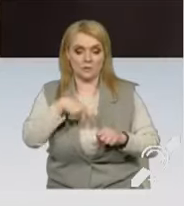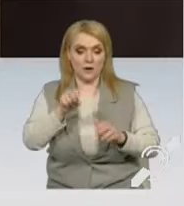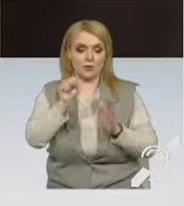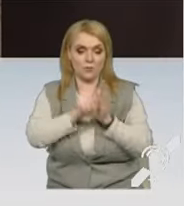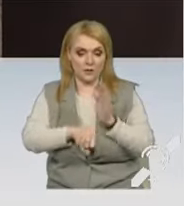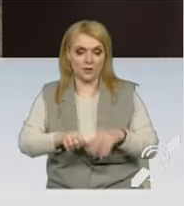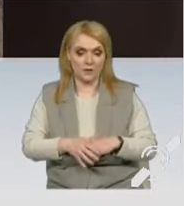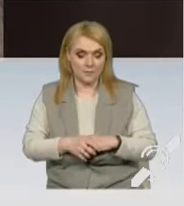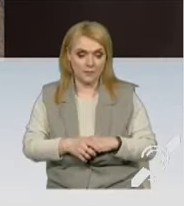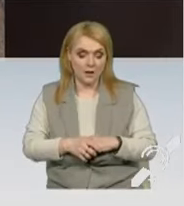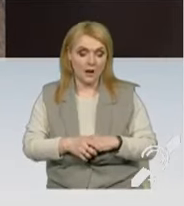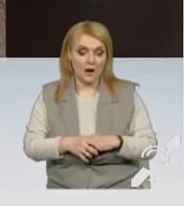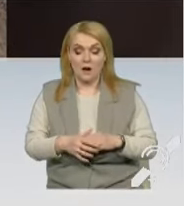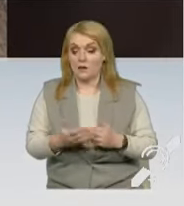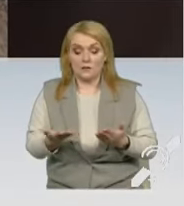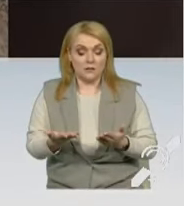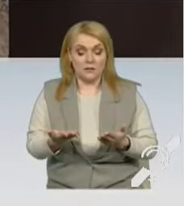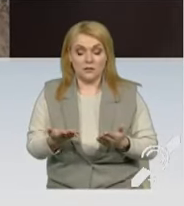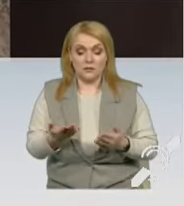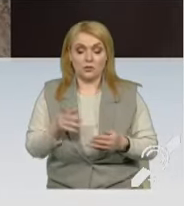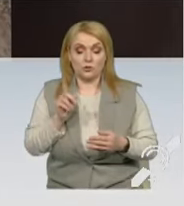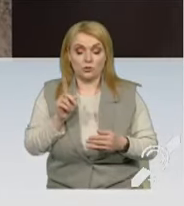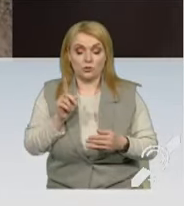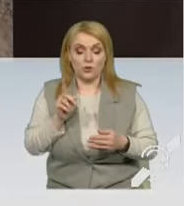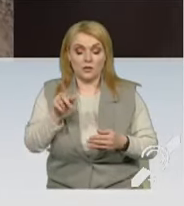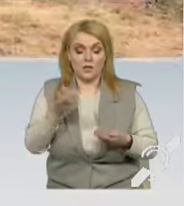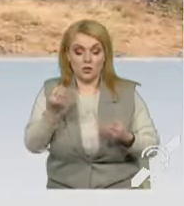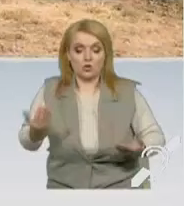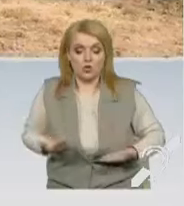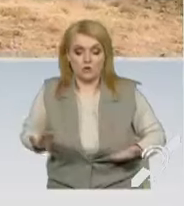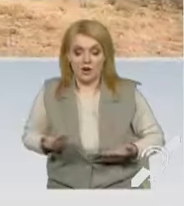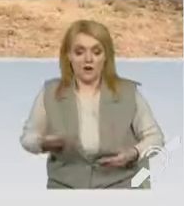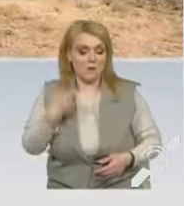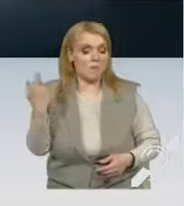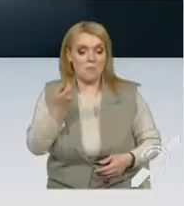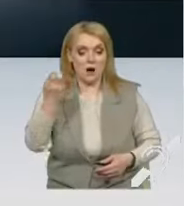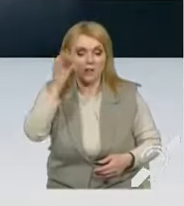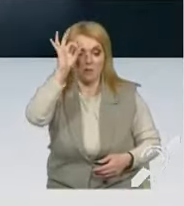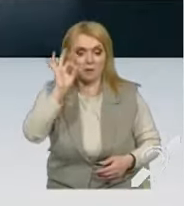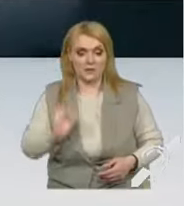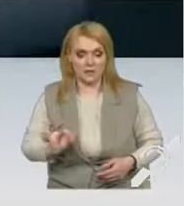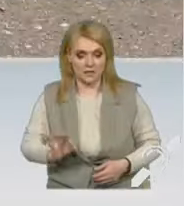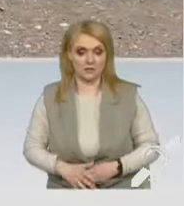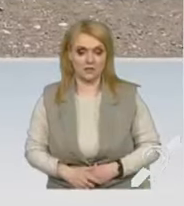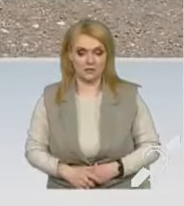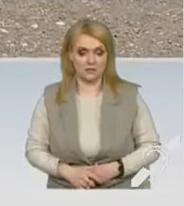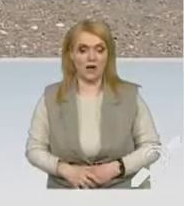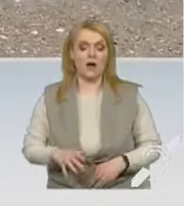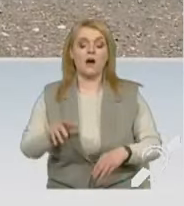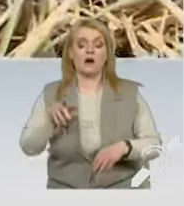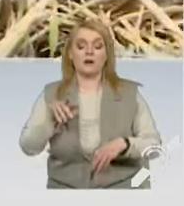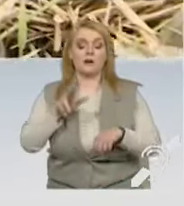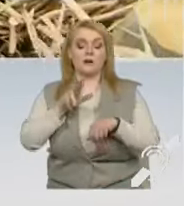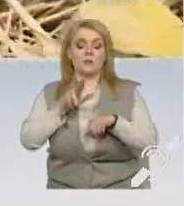prezent șansele ca tânăra să fie în viață sunt mici mai spun anchetatorii șoferul mașinii a fost audiat dar încearcă să i ducă în